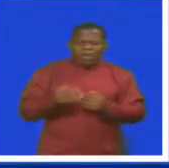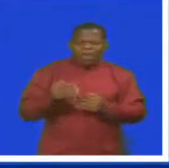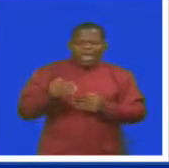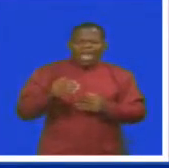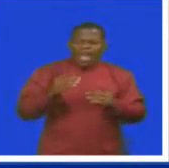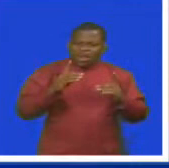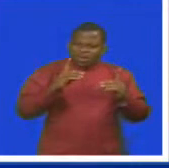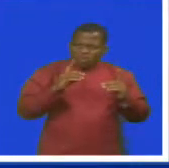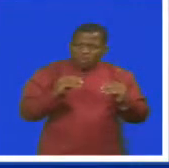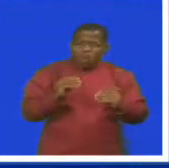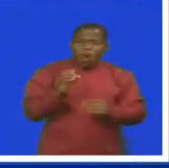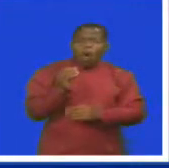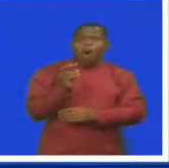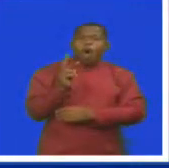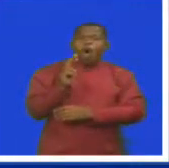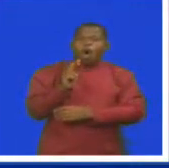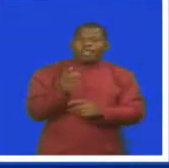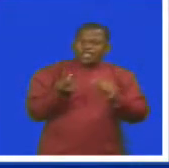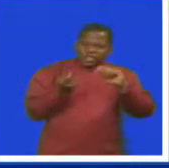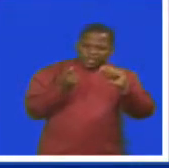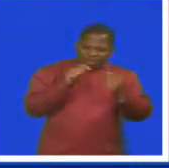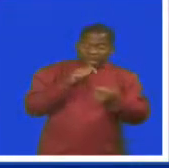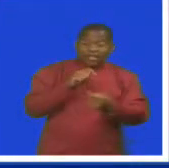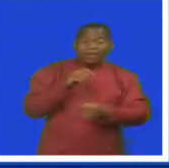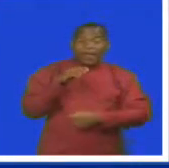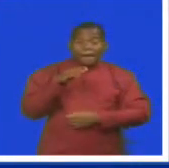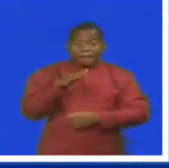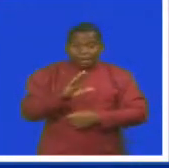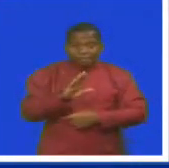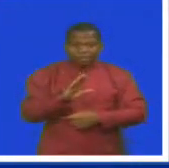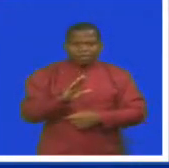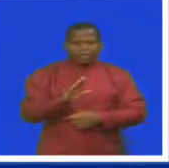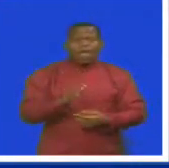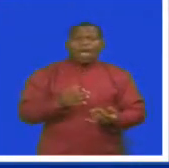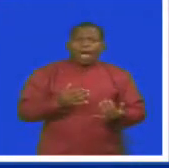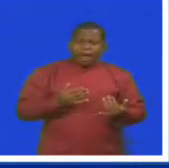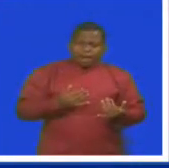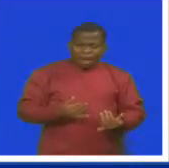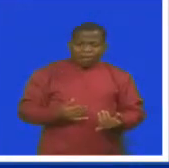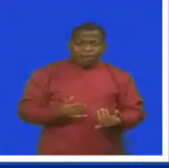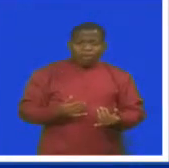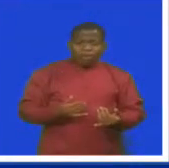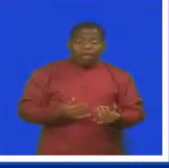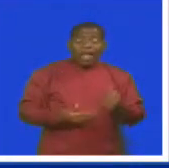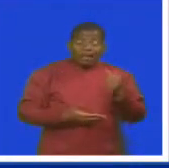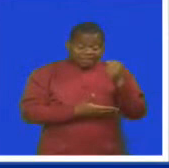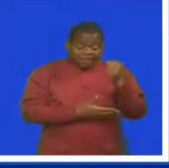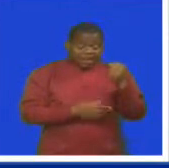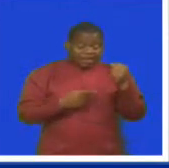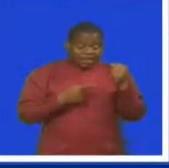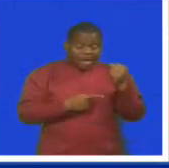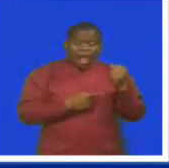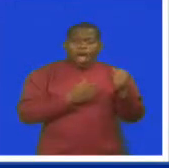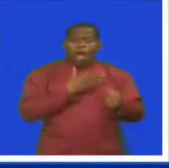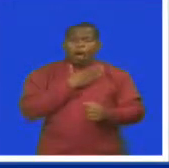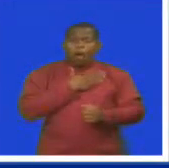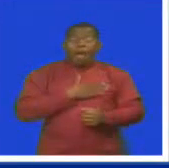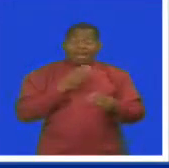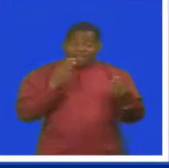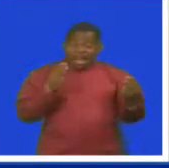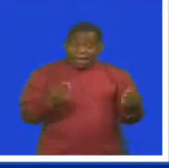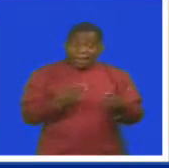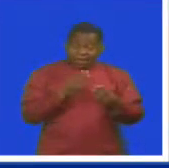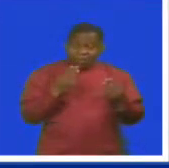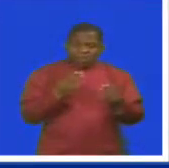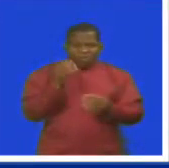vele ngihlahla lenhle silethe yona le budget ke la futhi le service phinde sibe nale input ngoba le budget IC yamasipala yaso le service